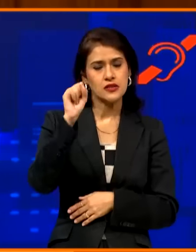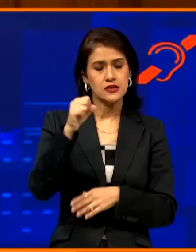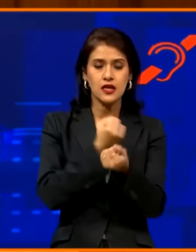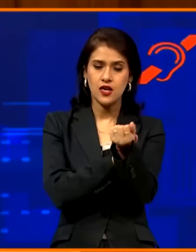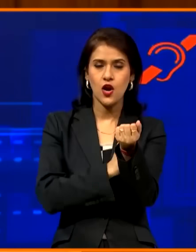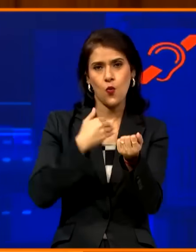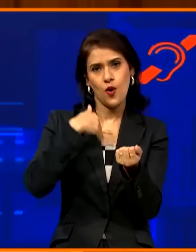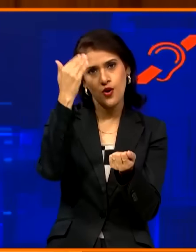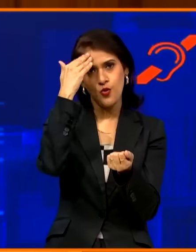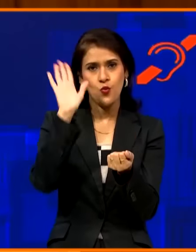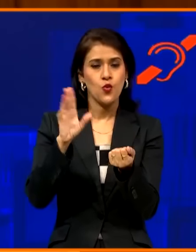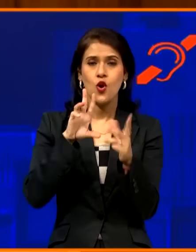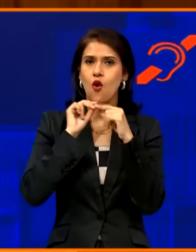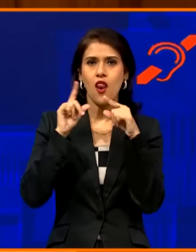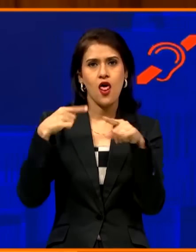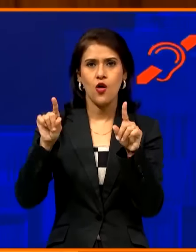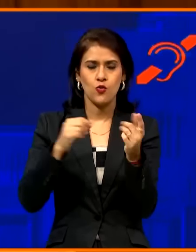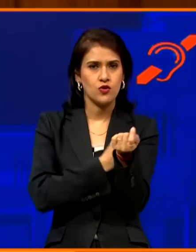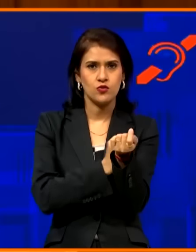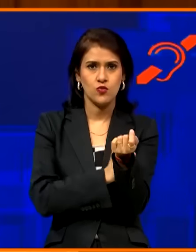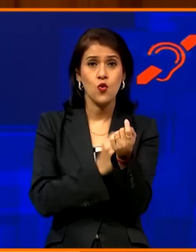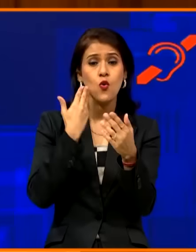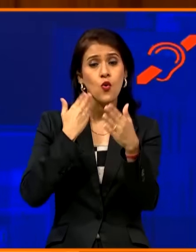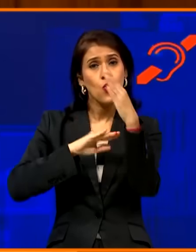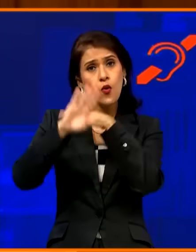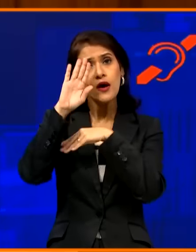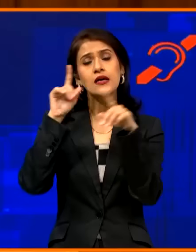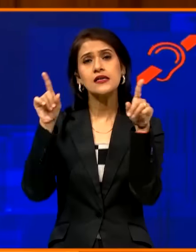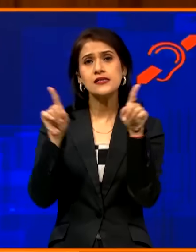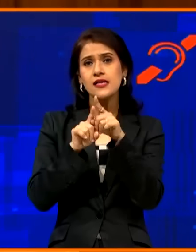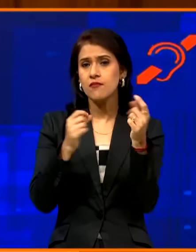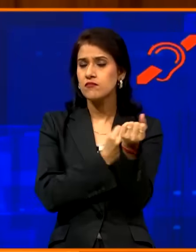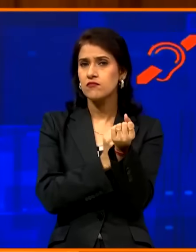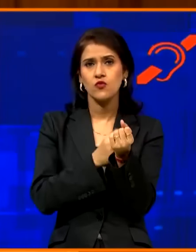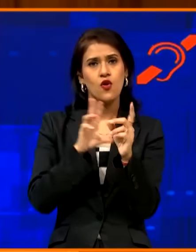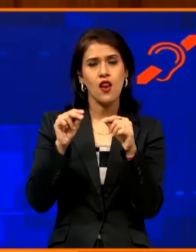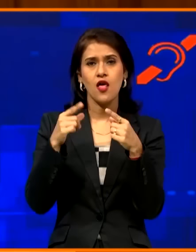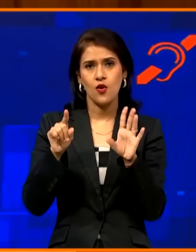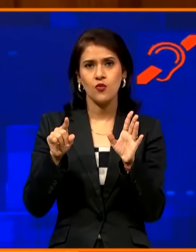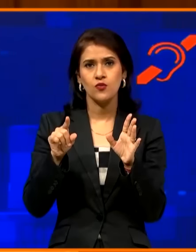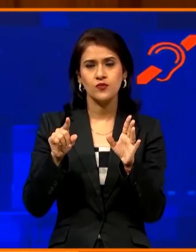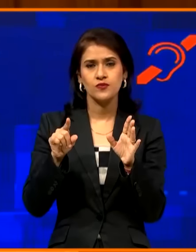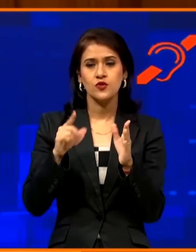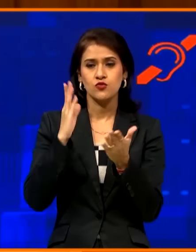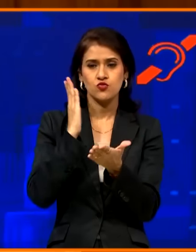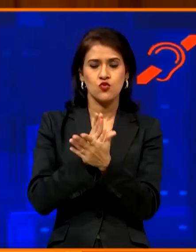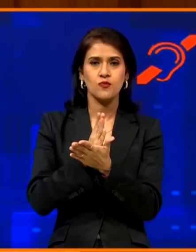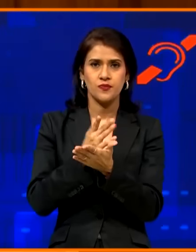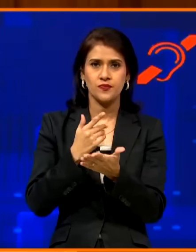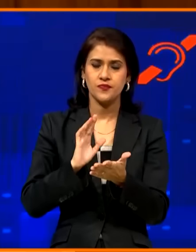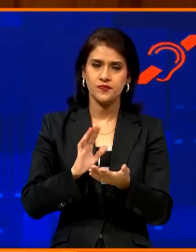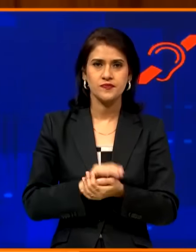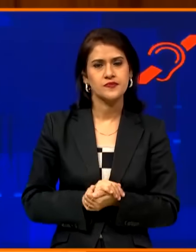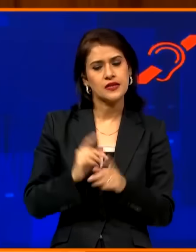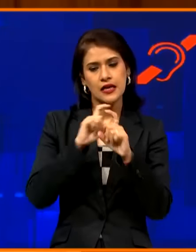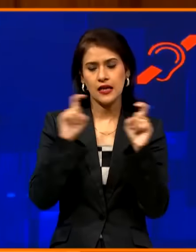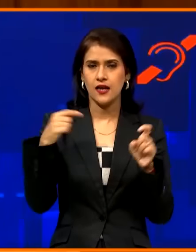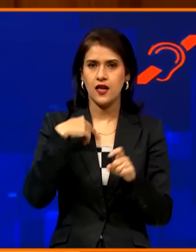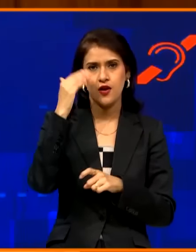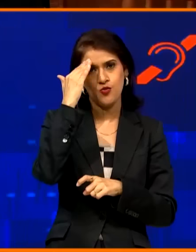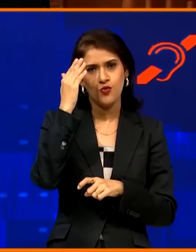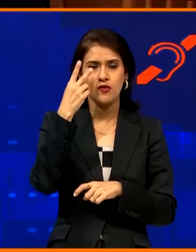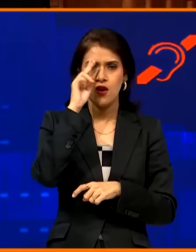कि इसको नाजायज माना गया है क्योंकि उस जमाने में भी बनाया जाता था तो उसको वो तो क्लियर है बिल्कुल उसमें तो कोई डाउट